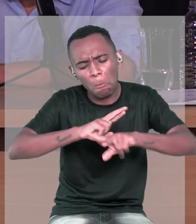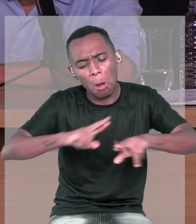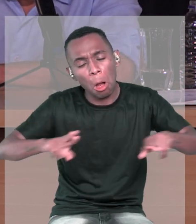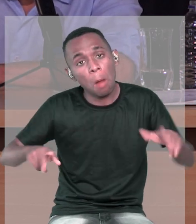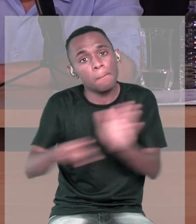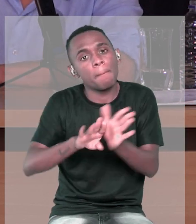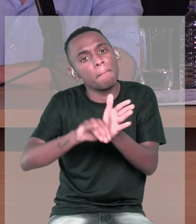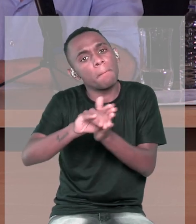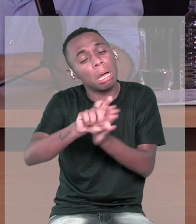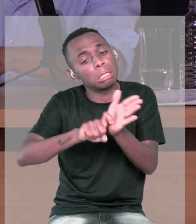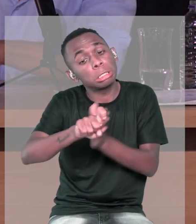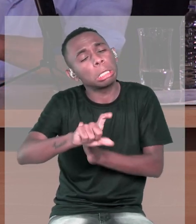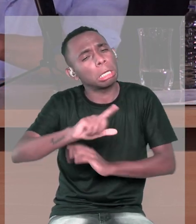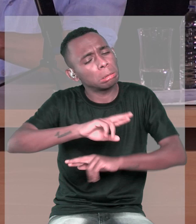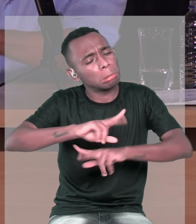Et alors,